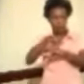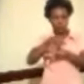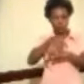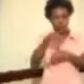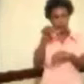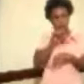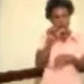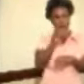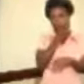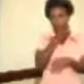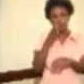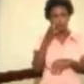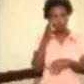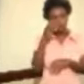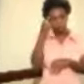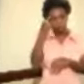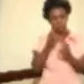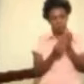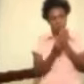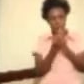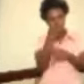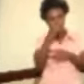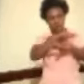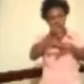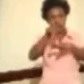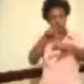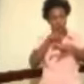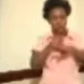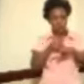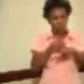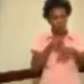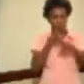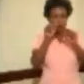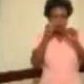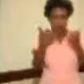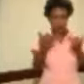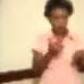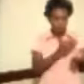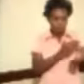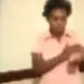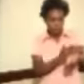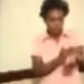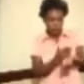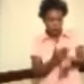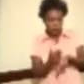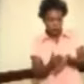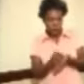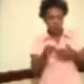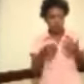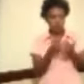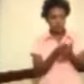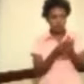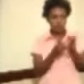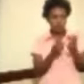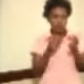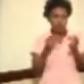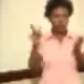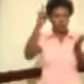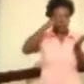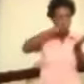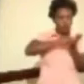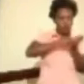qui relancera notre production nationale, diminuera l'importation nous, et qui sait, un jour, pourrons-nous revenir